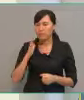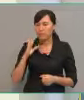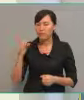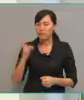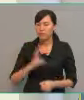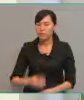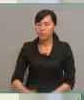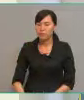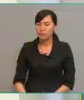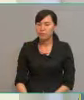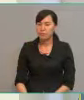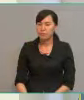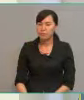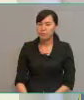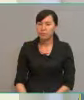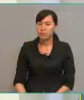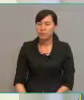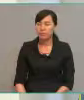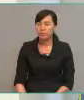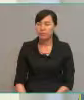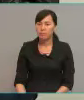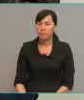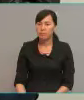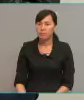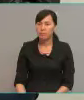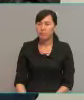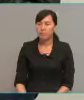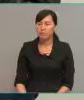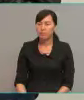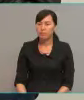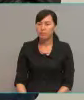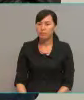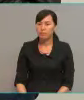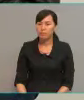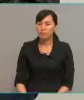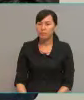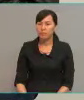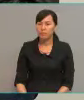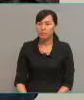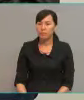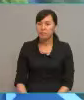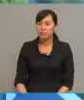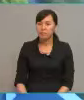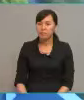шығармағанымыз абзал. Кенжехан Дүйсенбі, Абай Құралбаев, Ербол Мақашев, жаңалықтар.